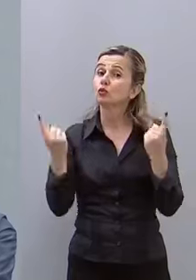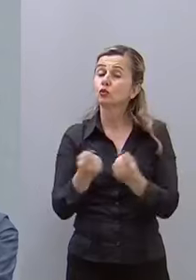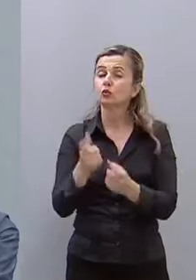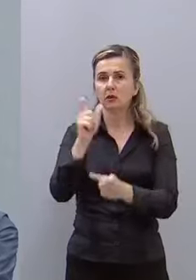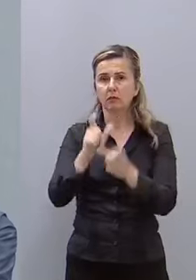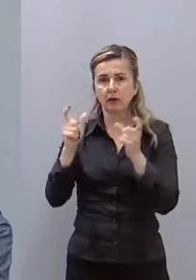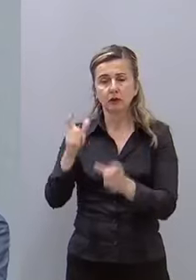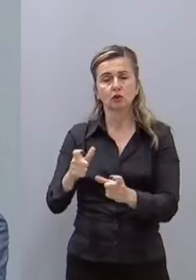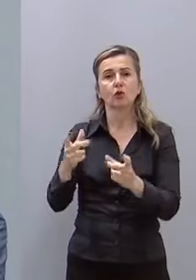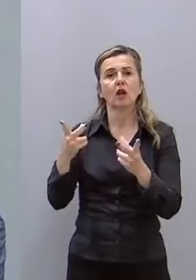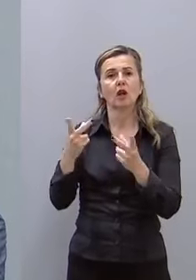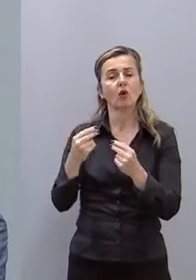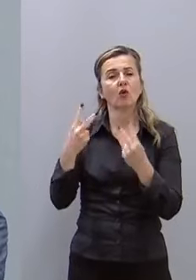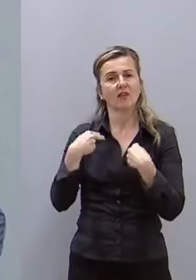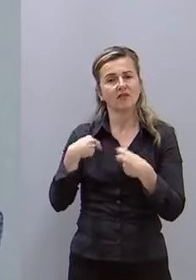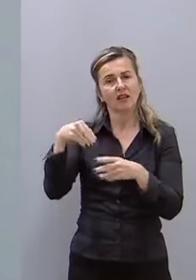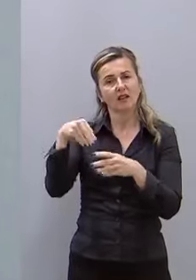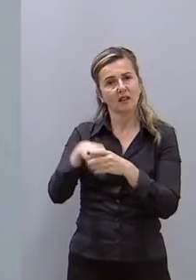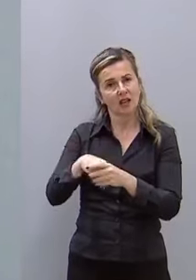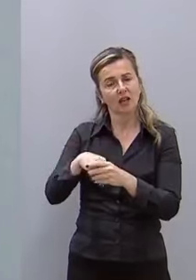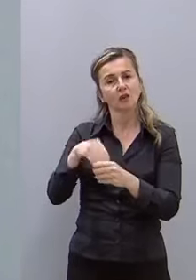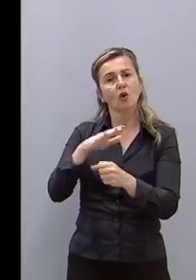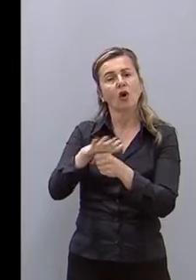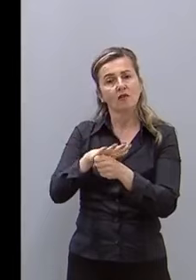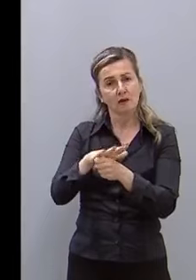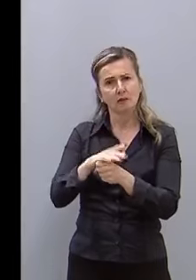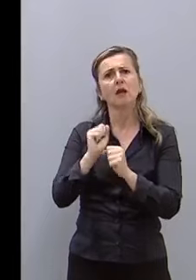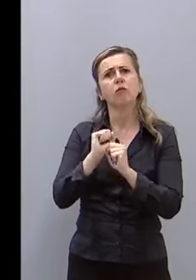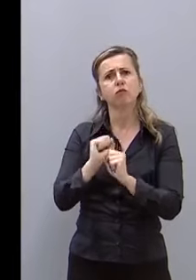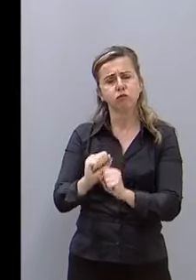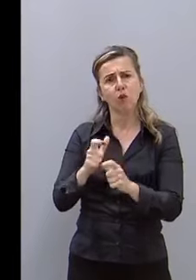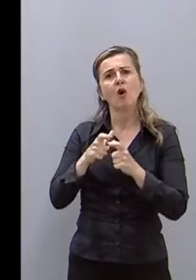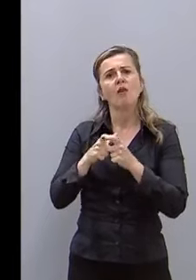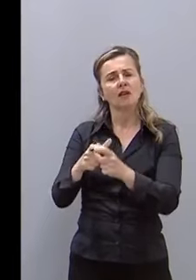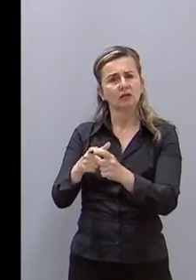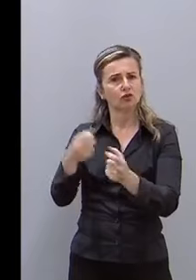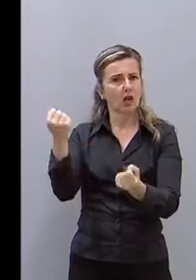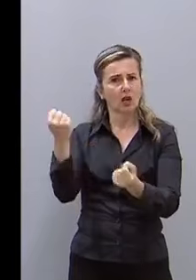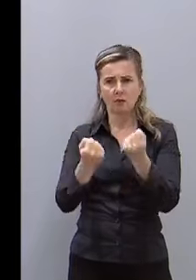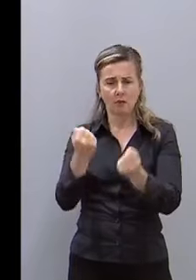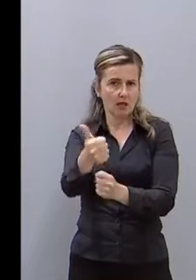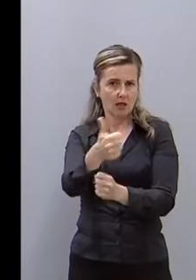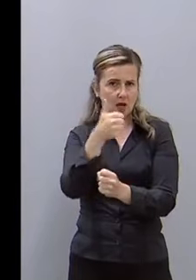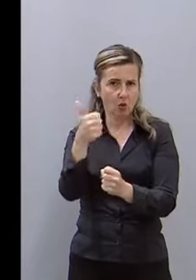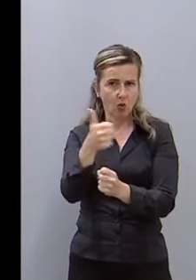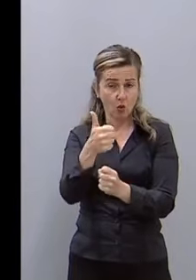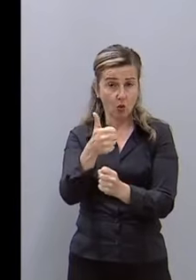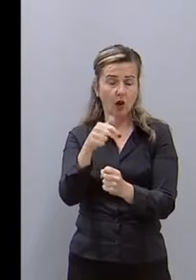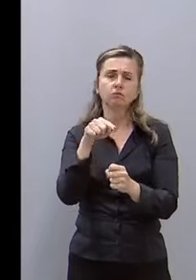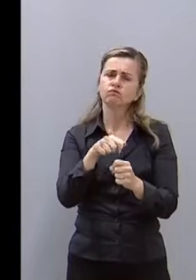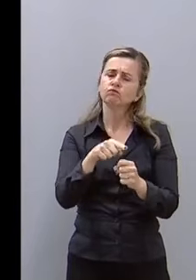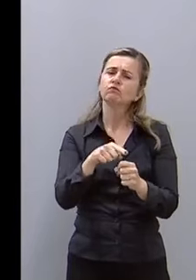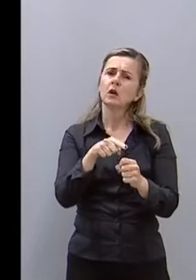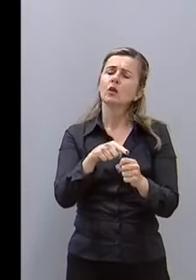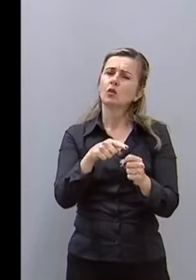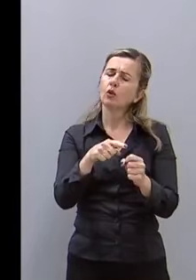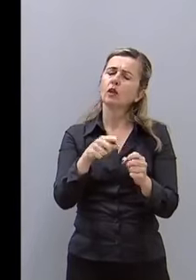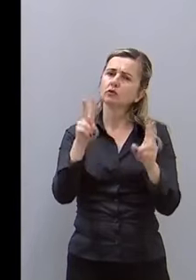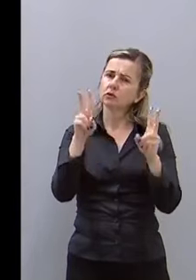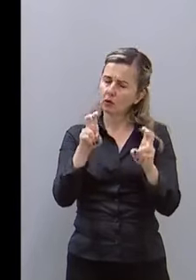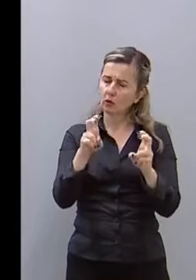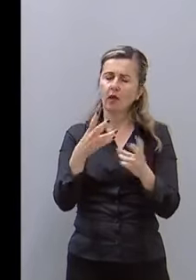conviventi dello stesso nucleo familiare viaggiare su uno stesso mezzo questo era un tema che era stato più volte